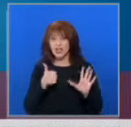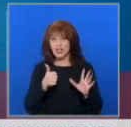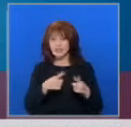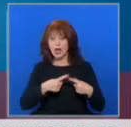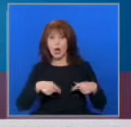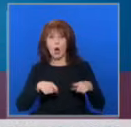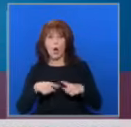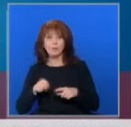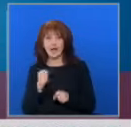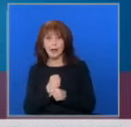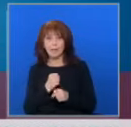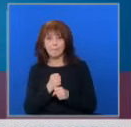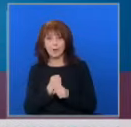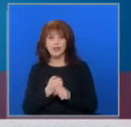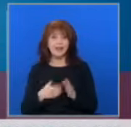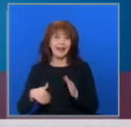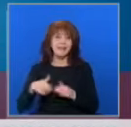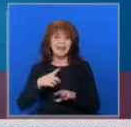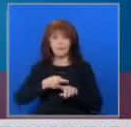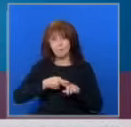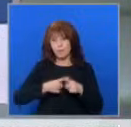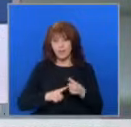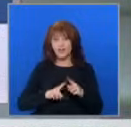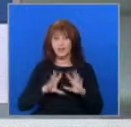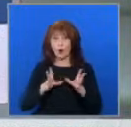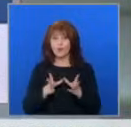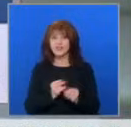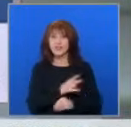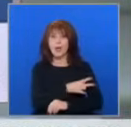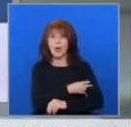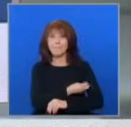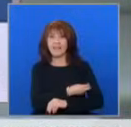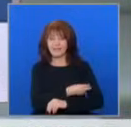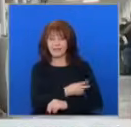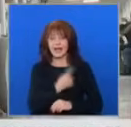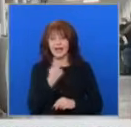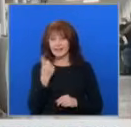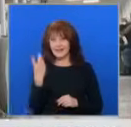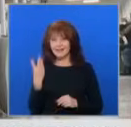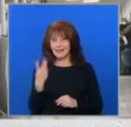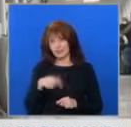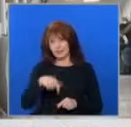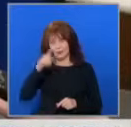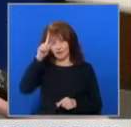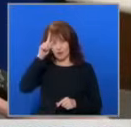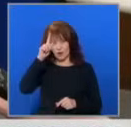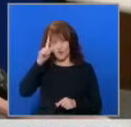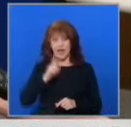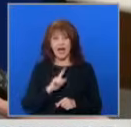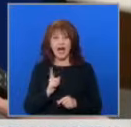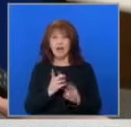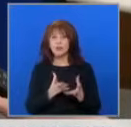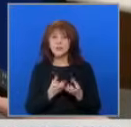области работят над половината от всички медици у нас. Около една трета от тях са в столицата. Ако не се